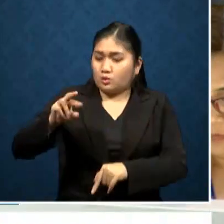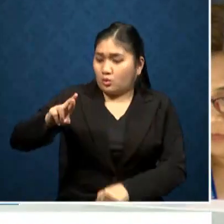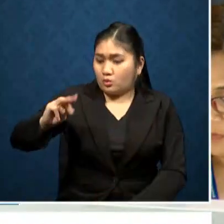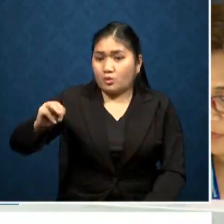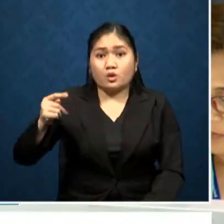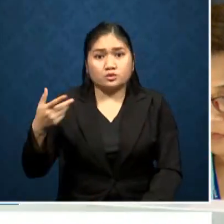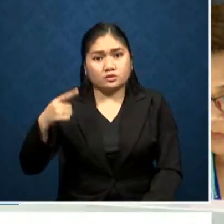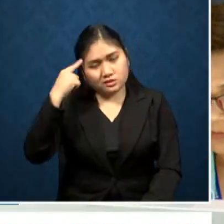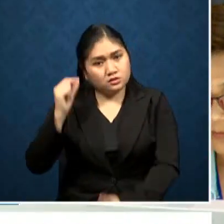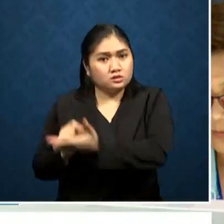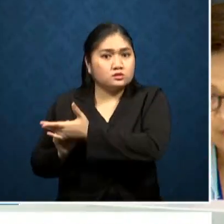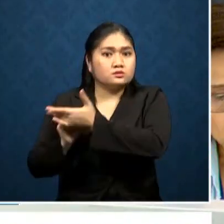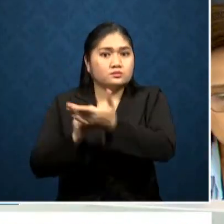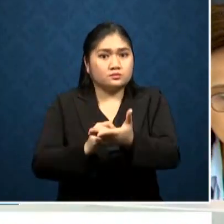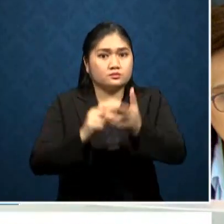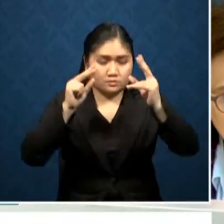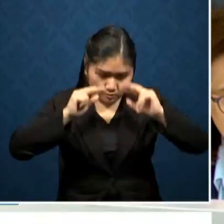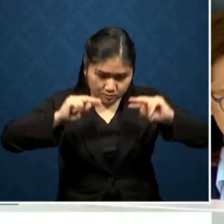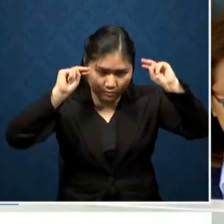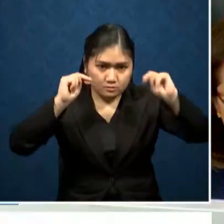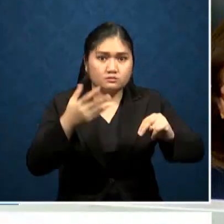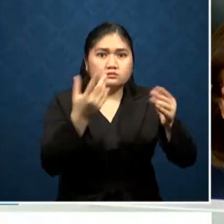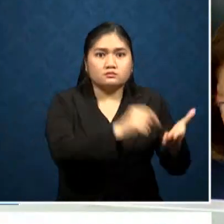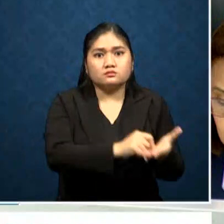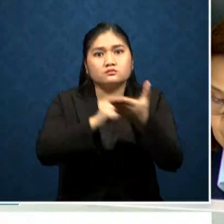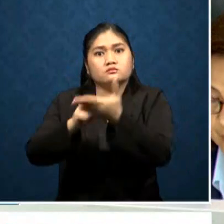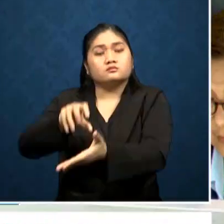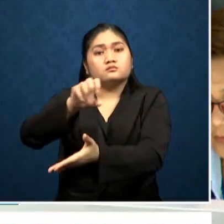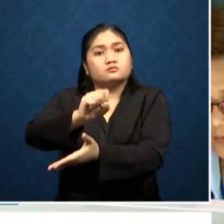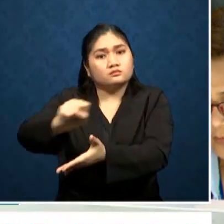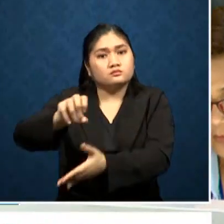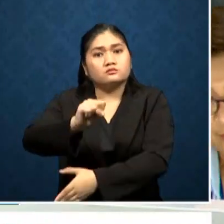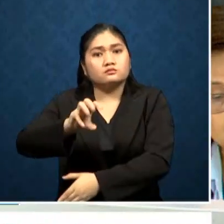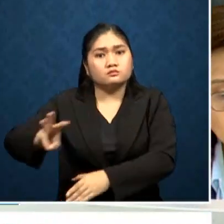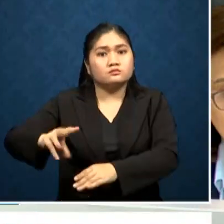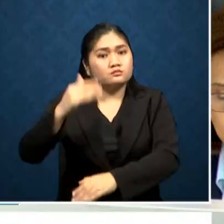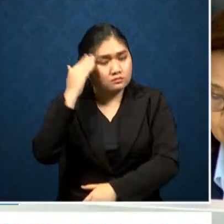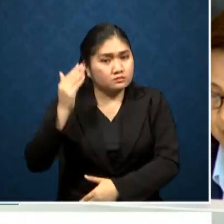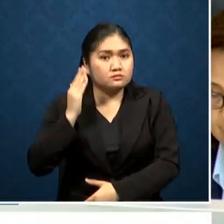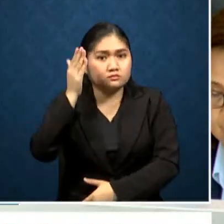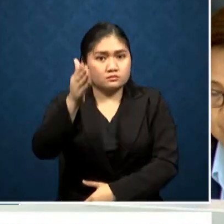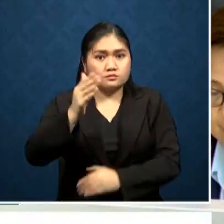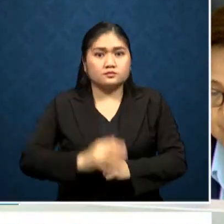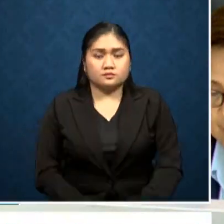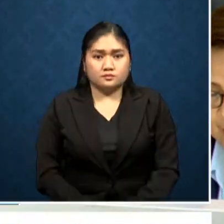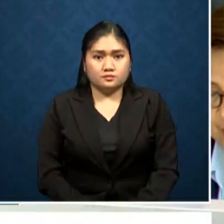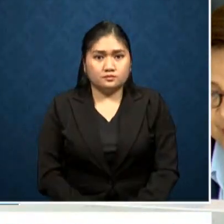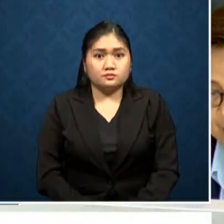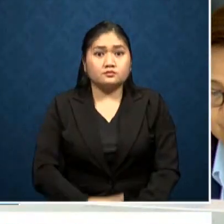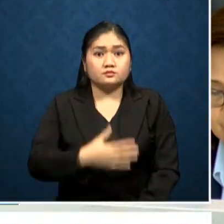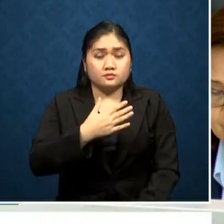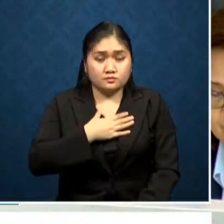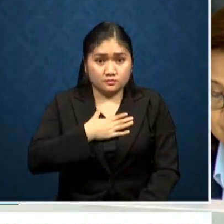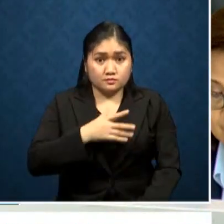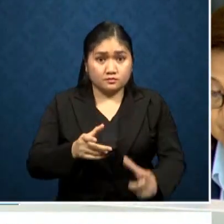ตีเสนอต่นายกรับตีเพื่อนำเสนอต่สภาผู้แนละสดรและอุติสภาเพื่อทาต่ไปผมขอ